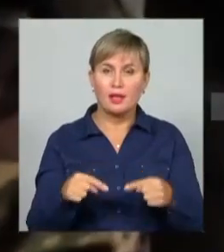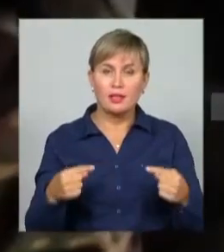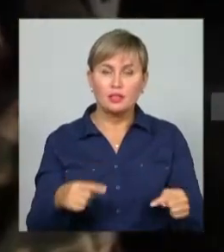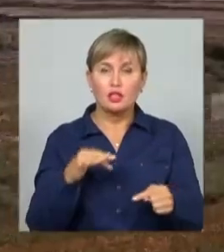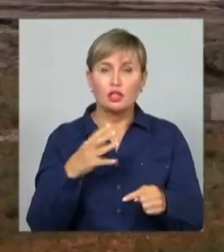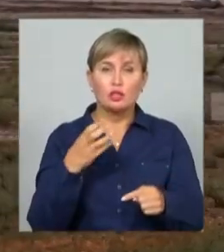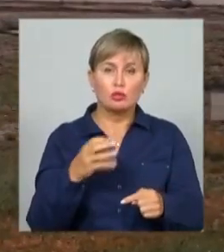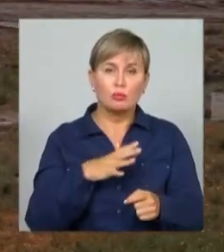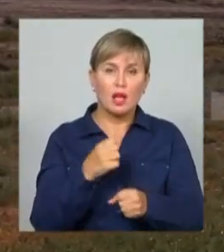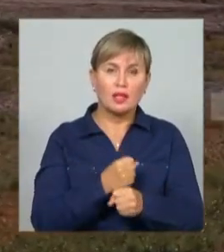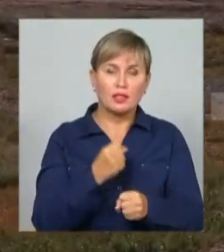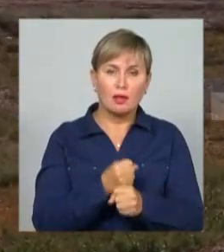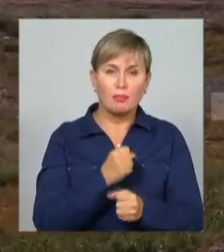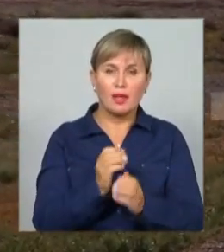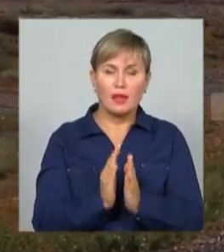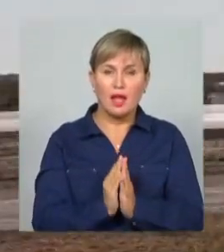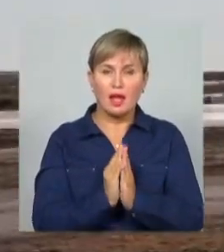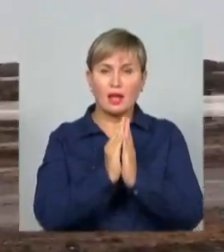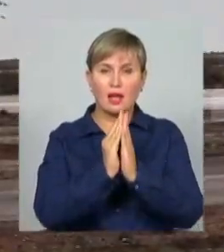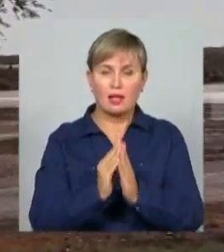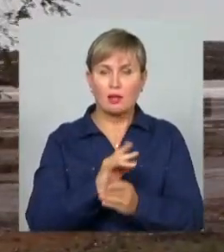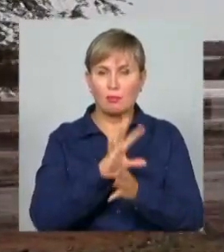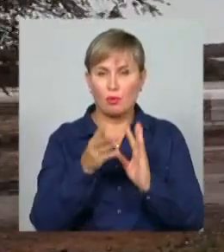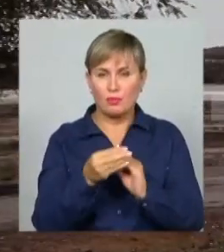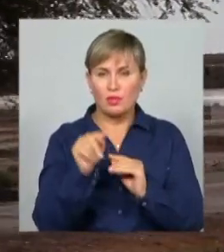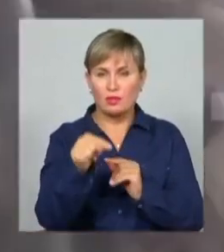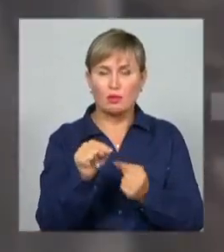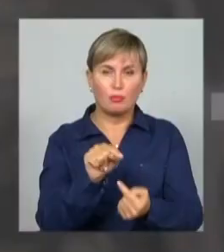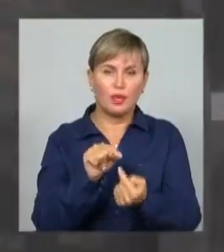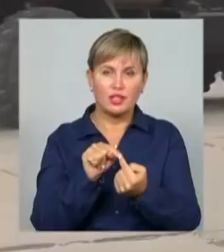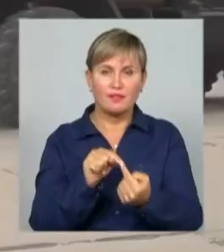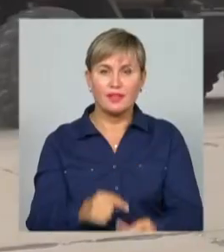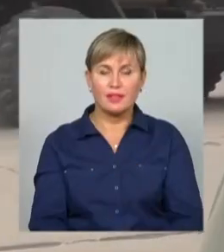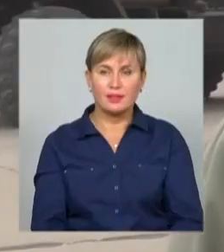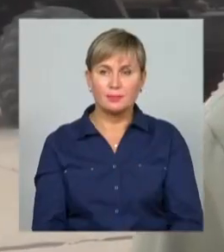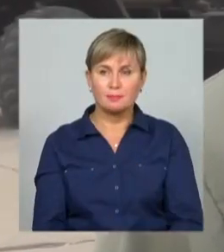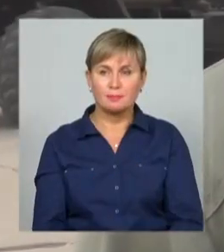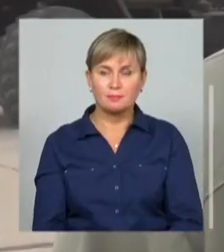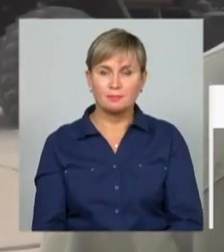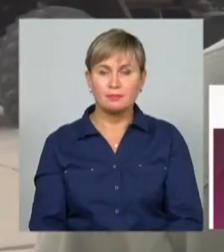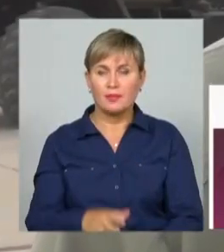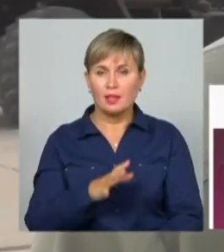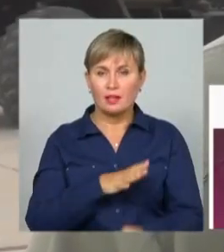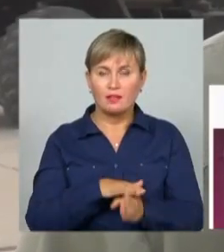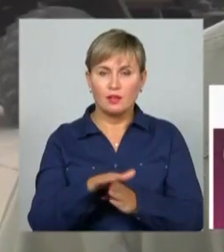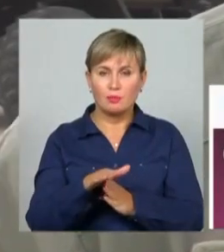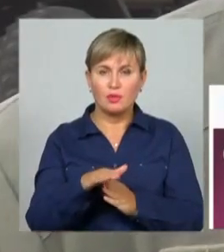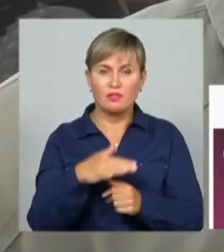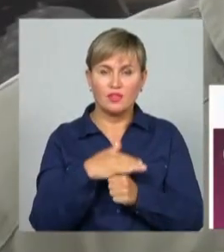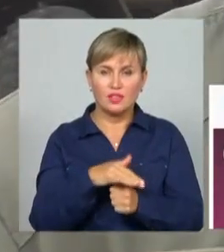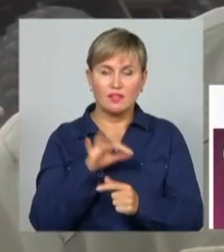того, были отработаны ракетные удары по объектам противника. Были выполнены полеты, цели